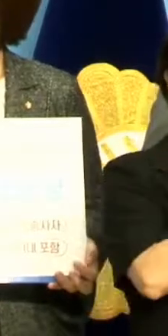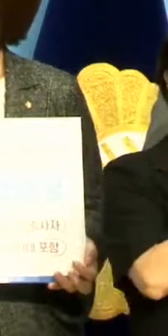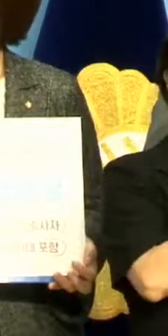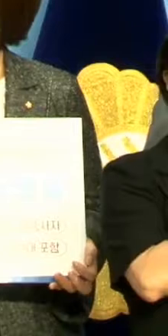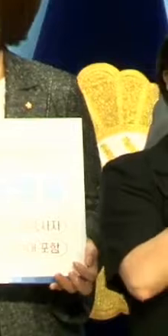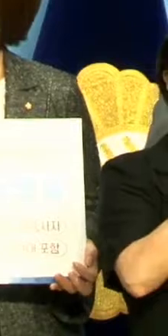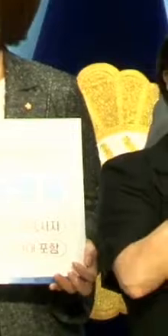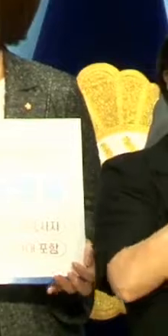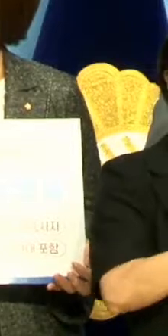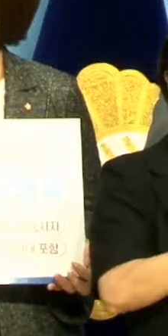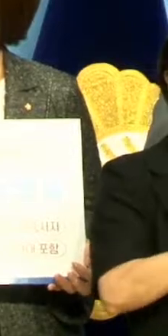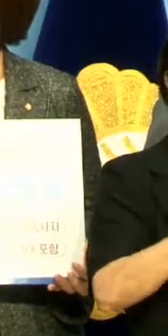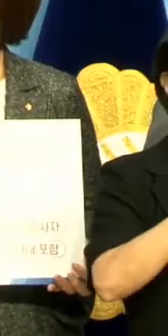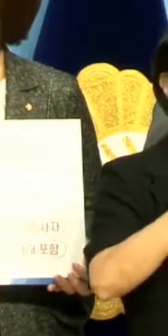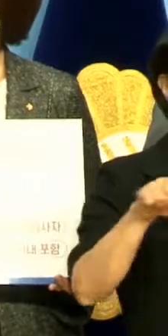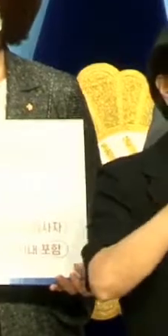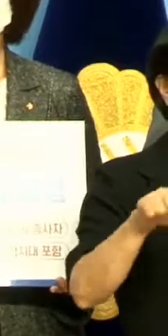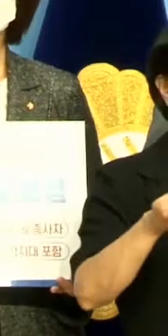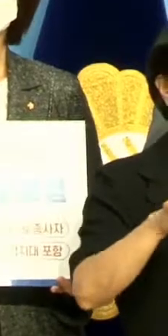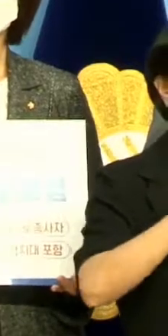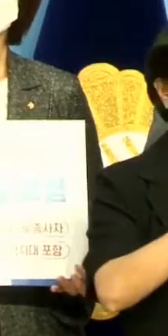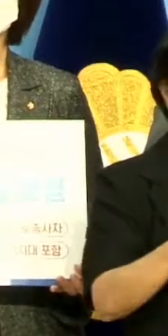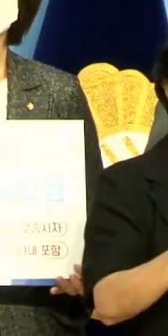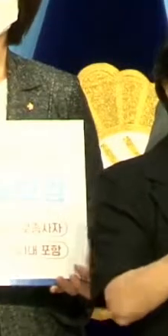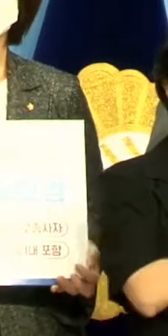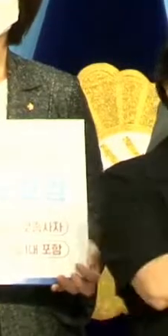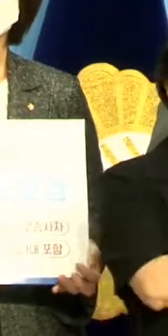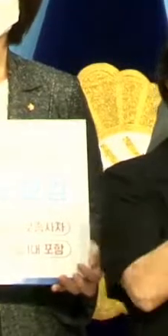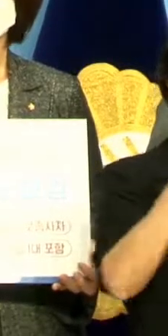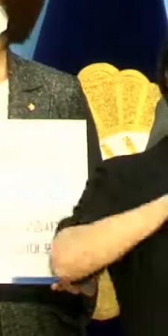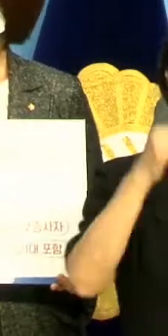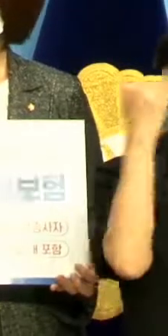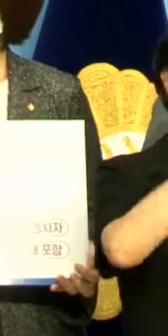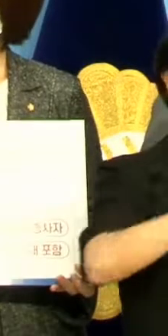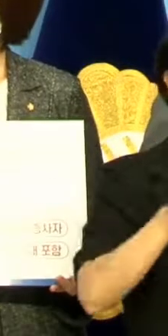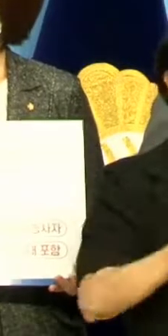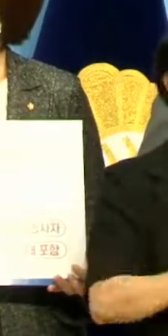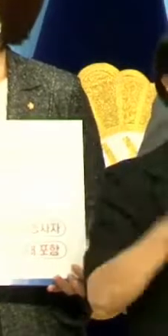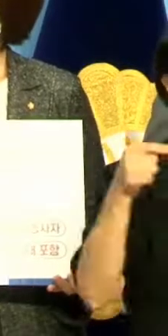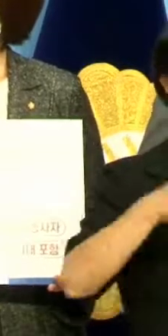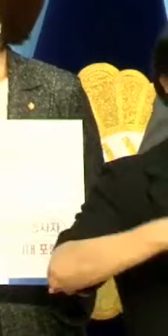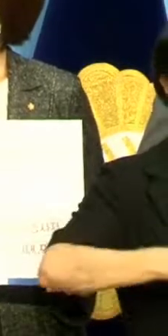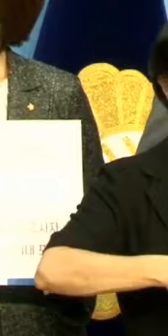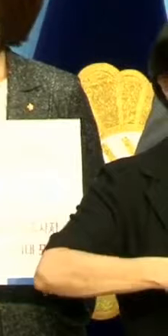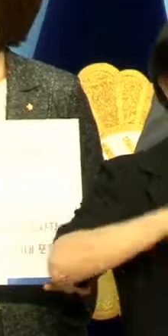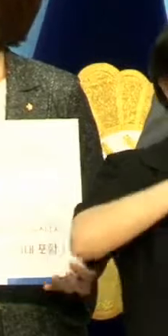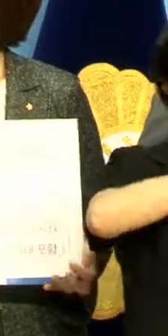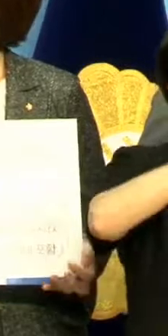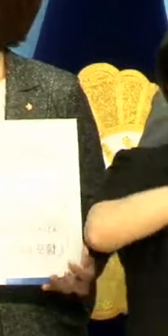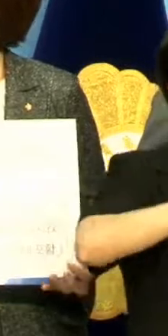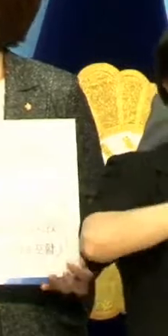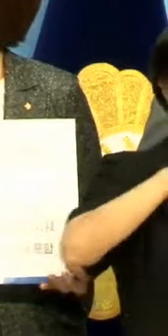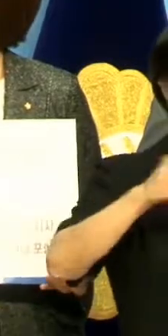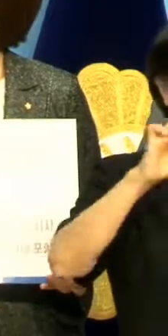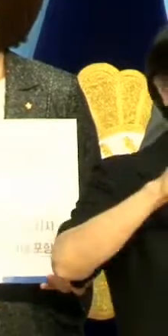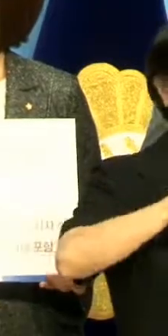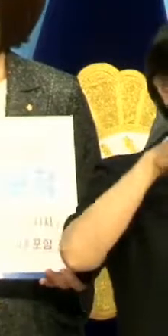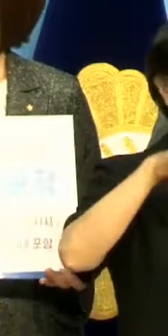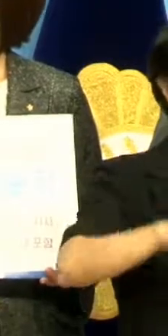보호 보편적인 가족 지원 정책으로 학대 할 시점입니다 어휴 대응과 캐나다 퀘벡주 둥의